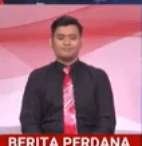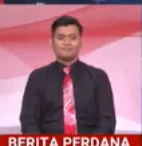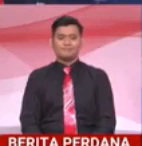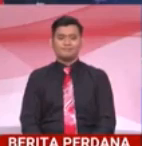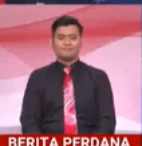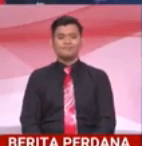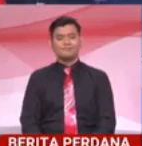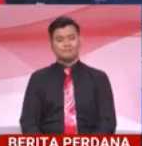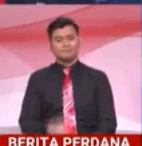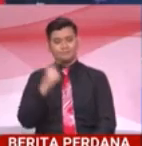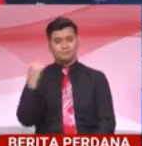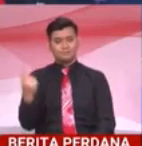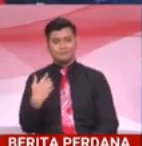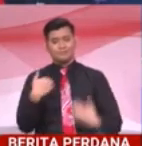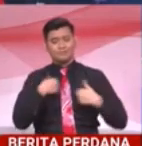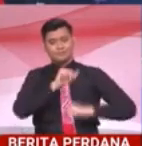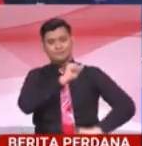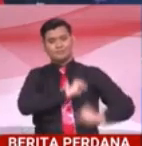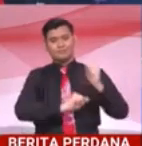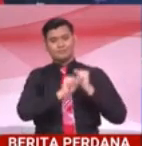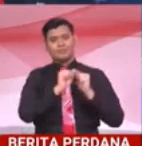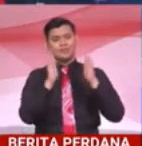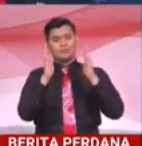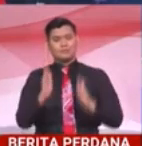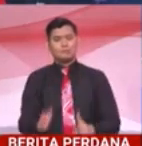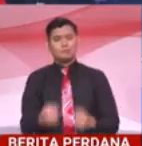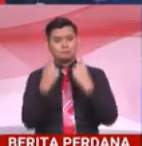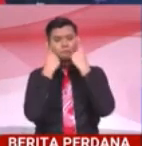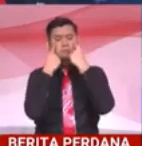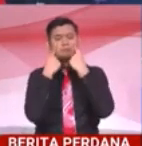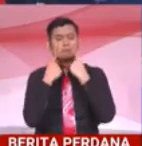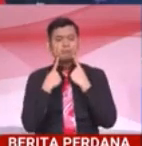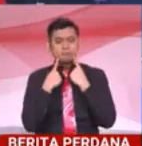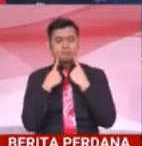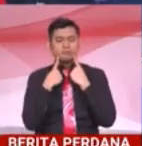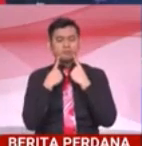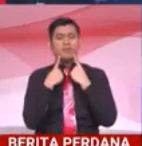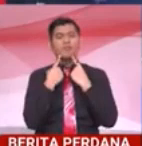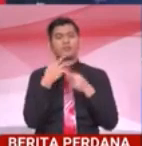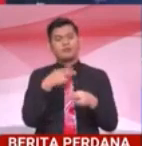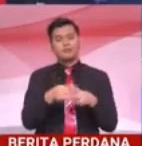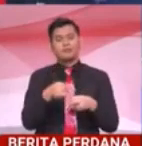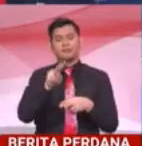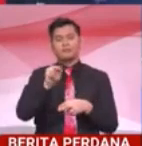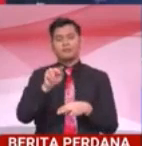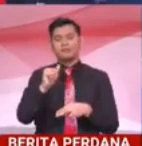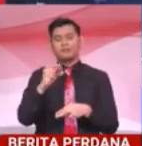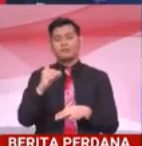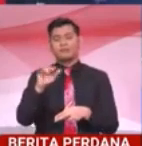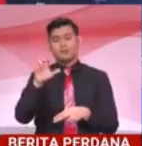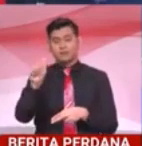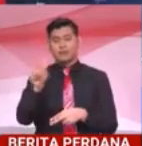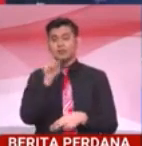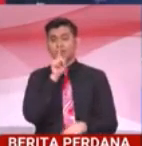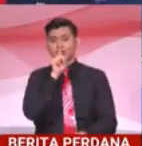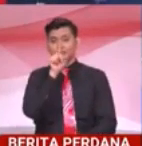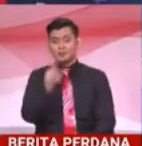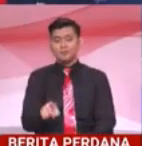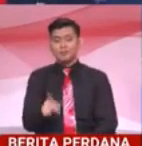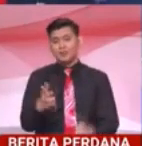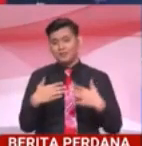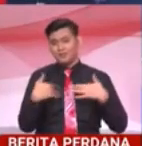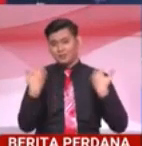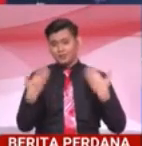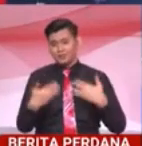Hai sering tampil dengan watak airmata pelakon Nadia Brian kini menyerahkan kartu sebenarnya yang ceria dan rasa